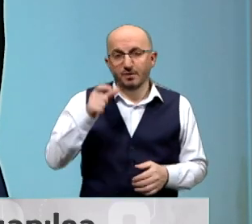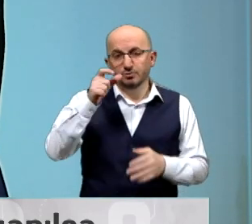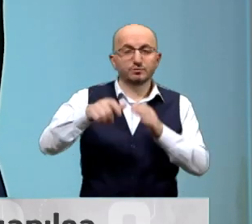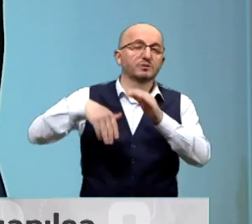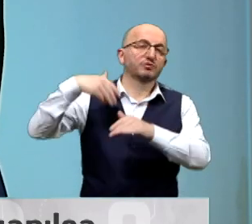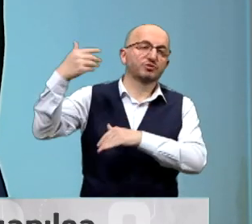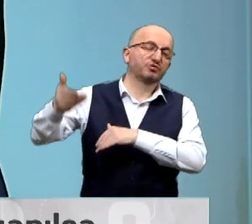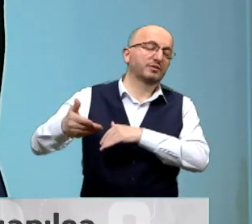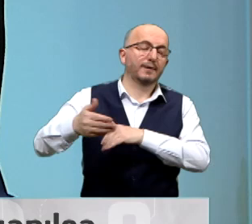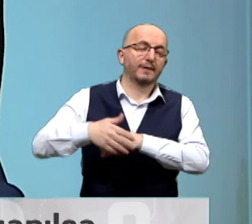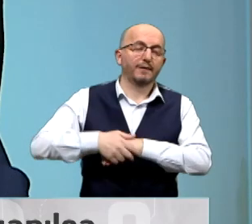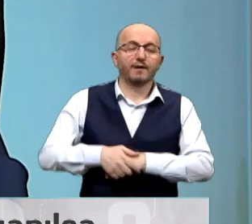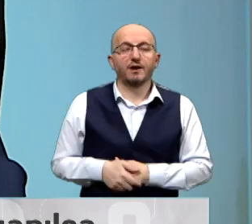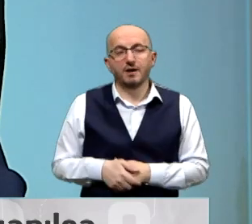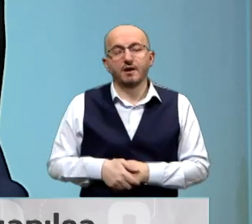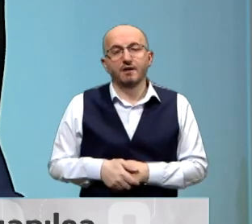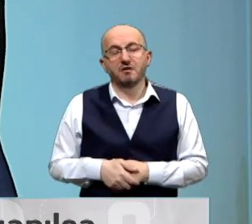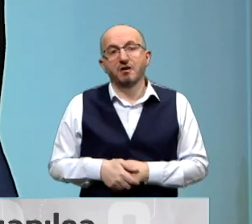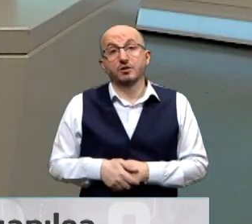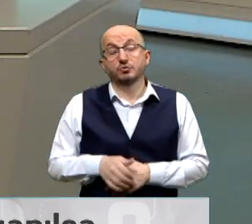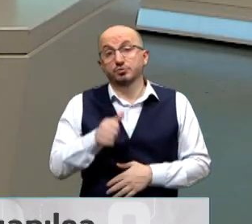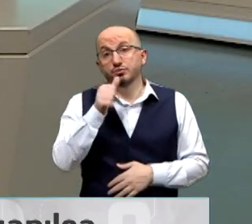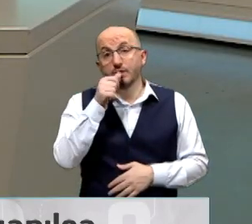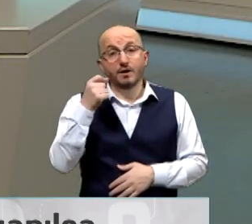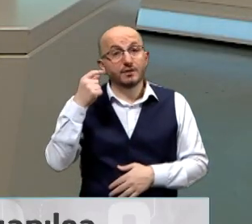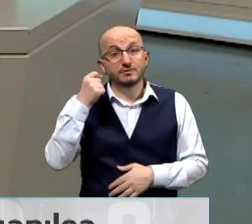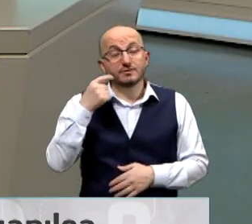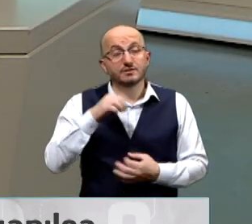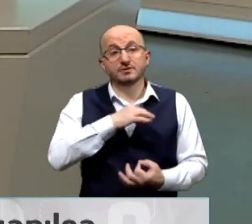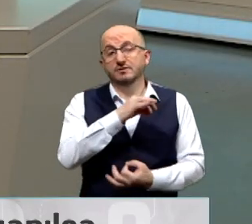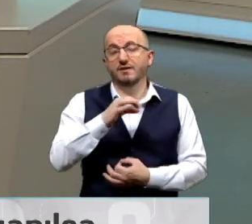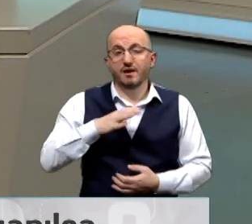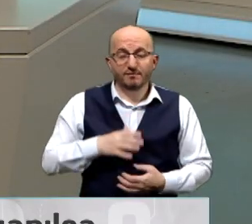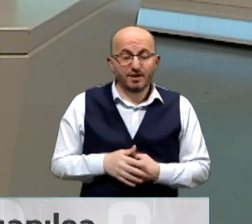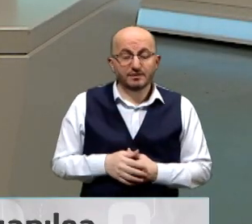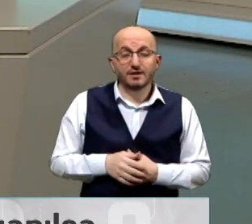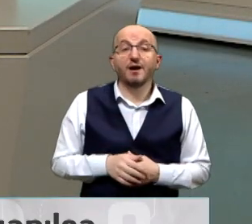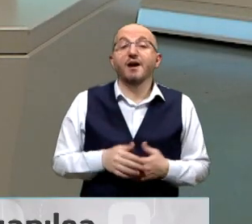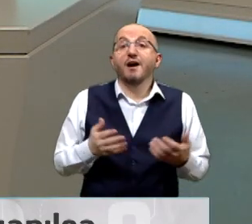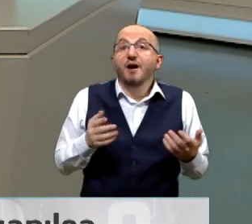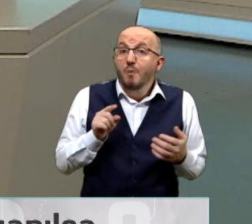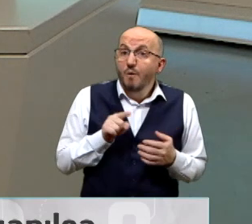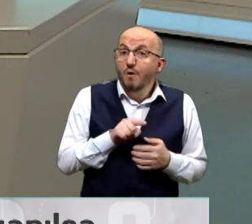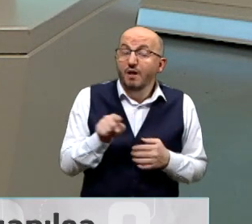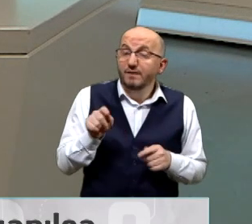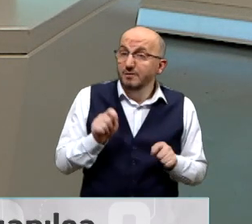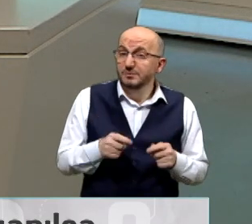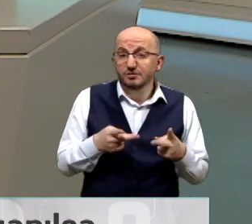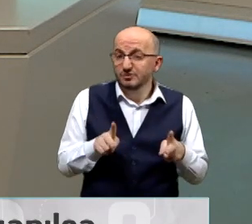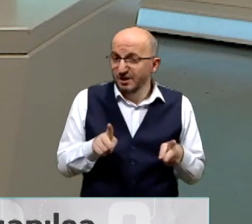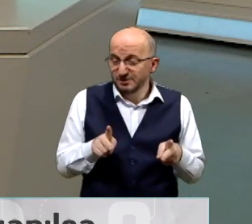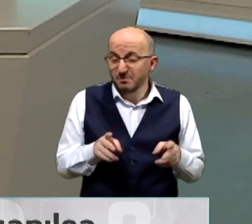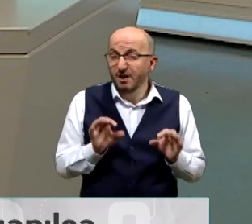Az önce sizin de işaret ettiğiniz gibi hakikaten Suya Hasret insanlar var Acaba bunu oralarda yapsak caiz mi